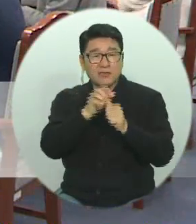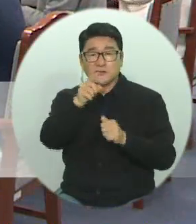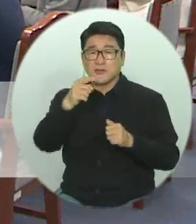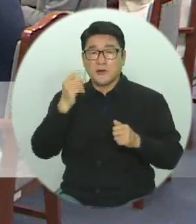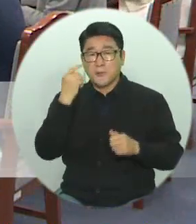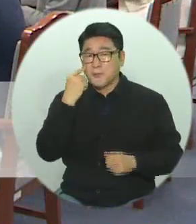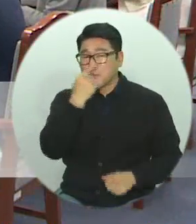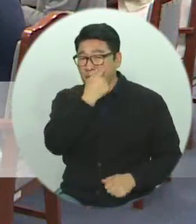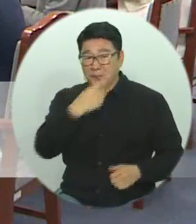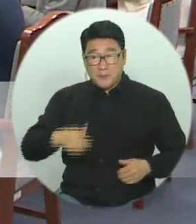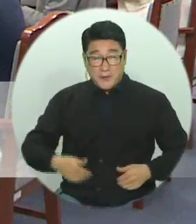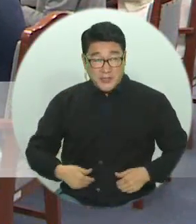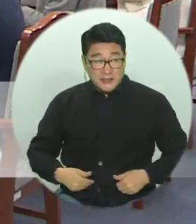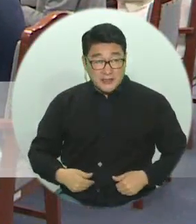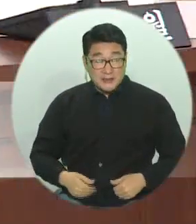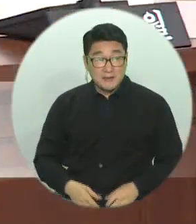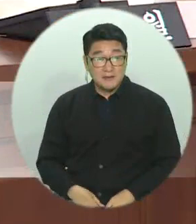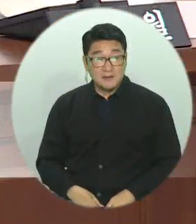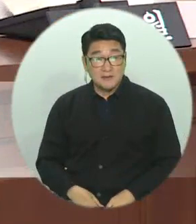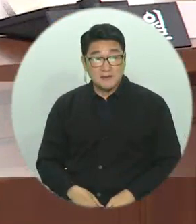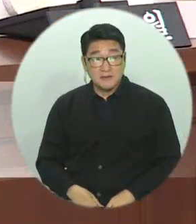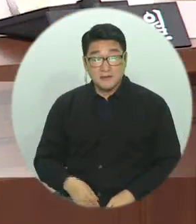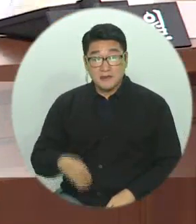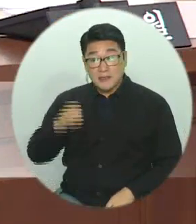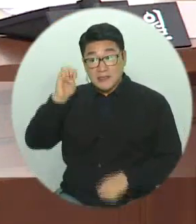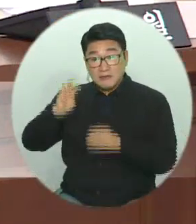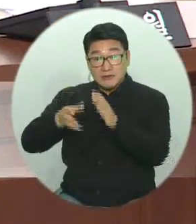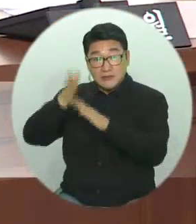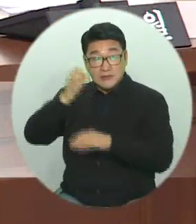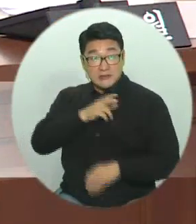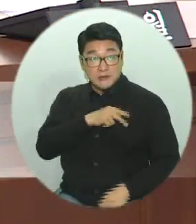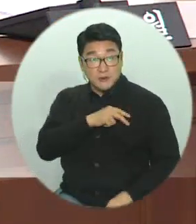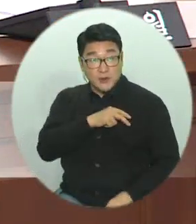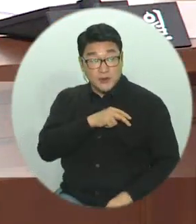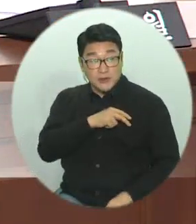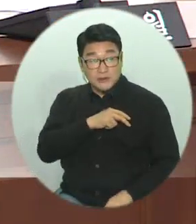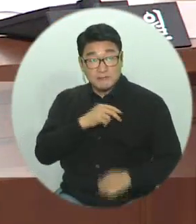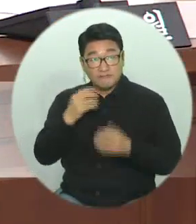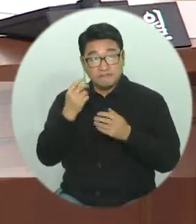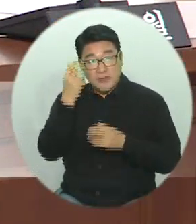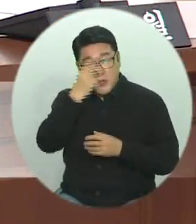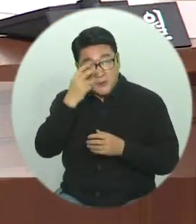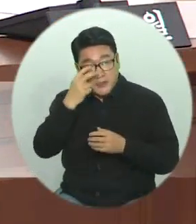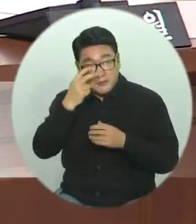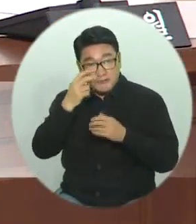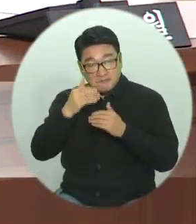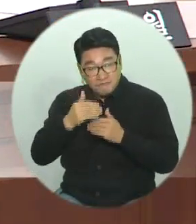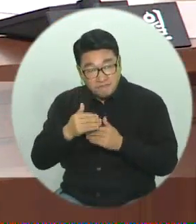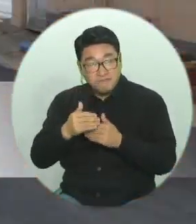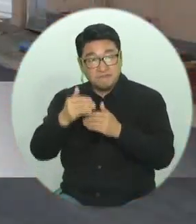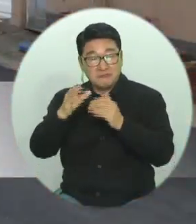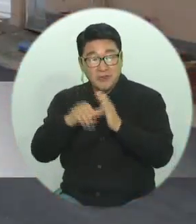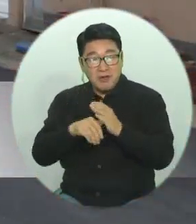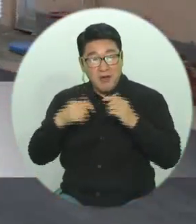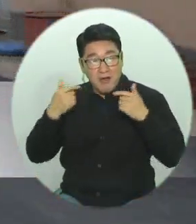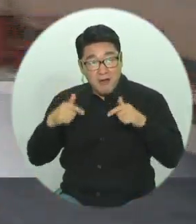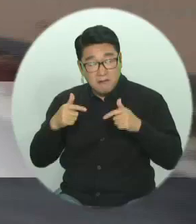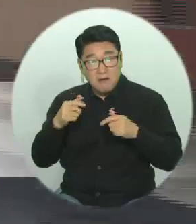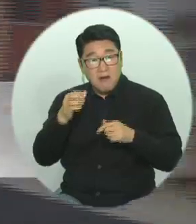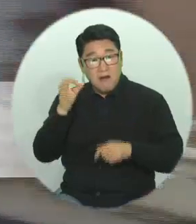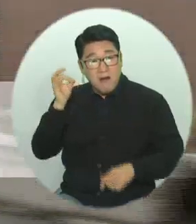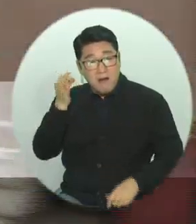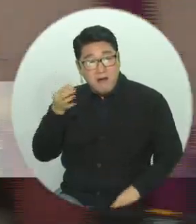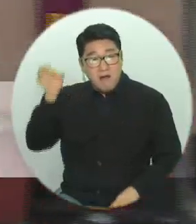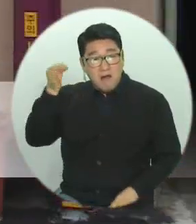주장이 제기됐습니다 강수훈 광주시 의원은 광주시 의회 행정 사무 감사에서 매번 인상만